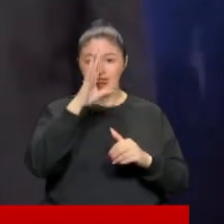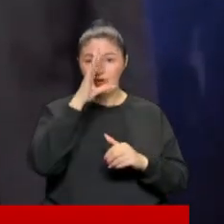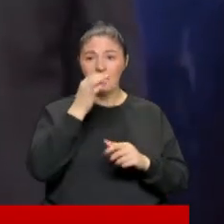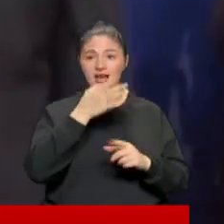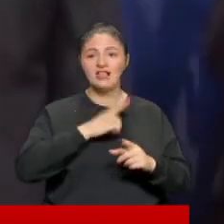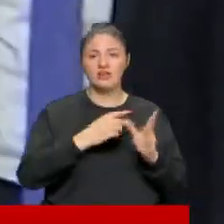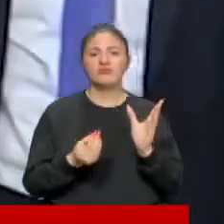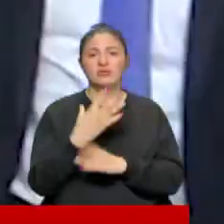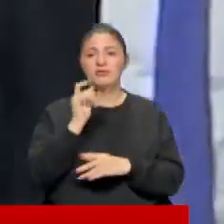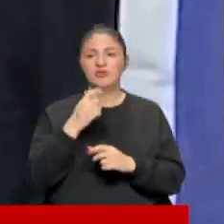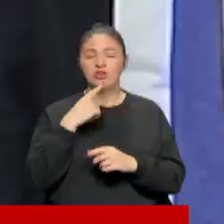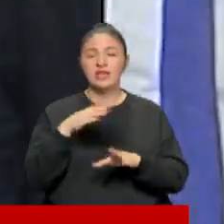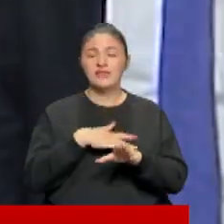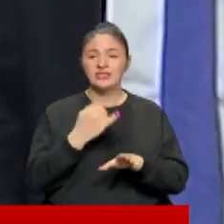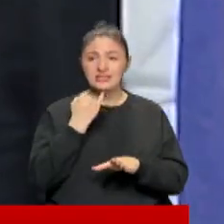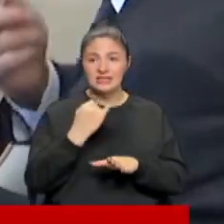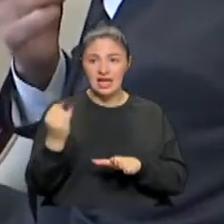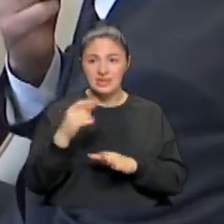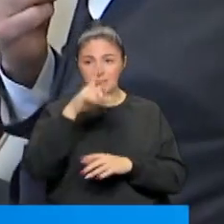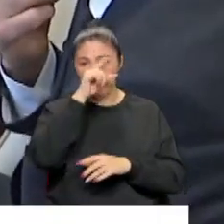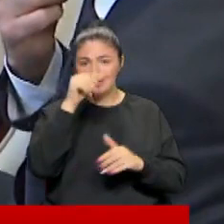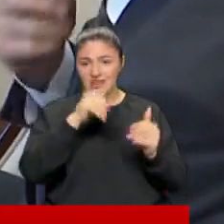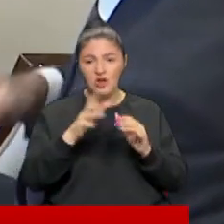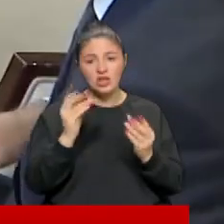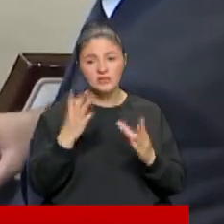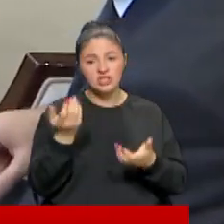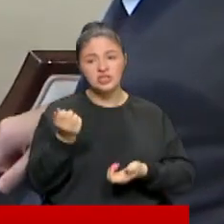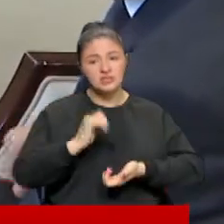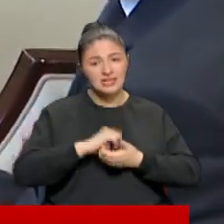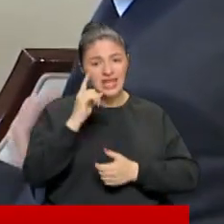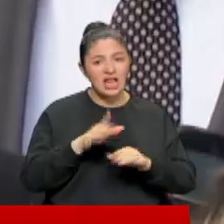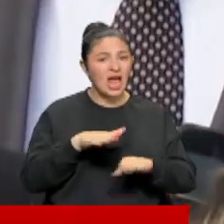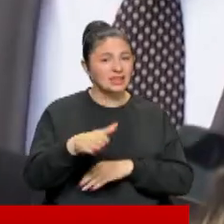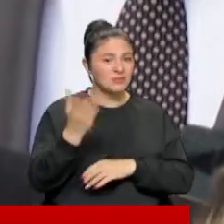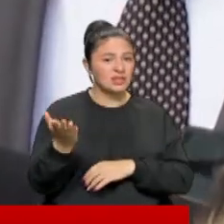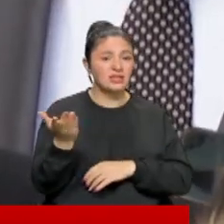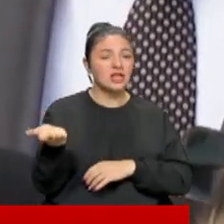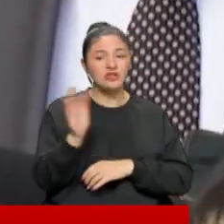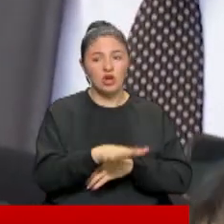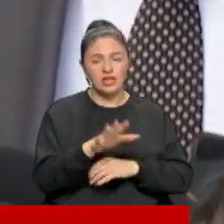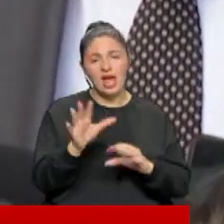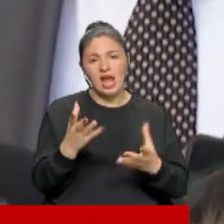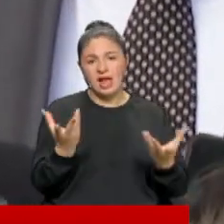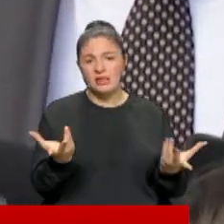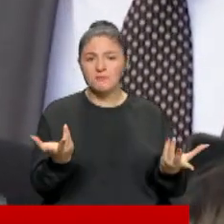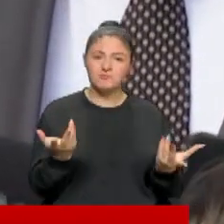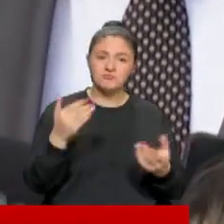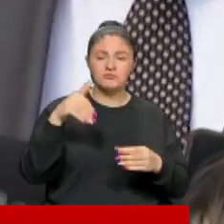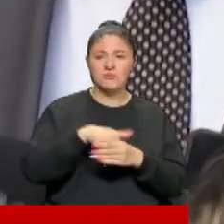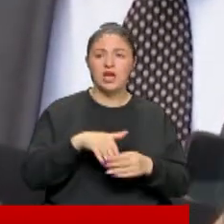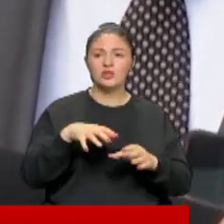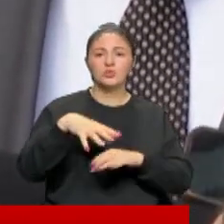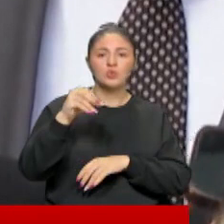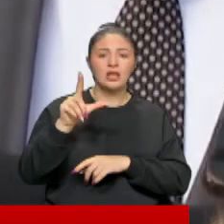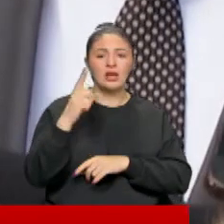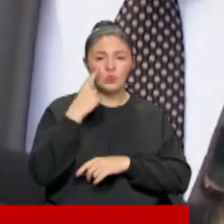aday çıkartacağını açıkladı Yavaş'ın ziyareti mart seçiminde olası işbirliğinin de ilk hamlesi daha sonrasını herhalde Parti kurulları